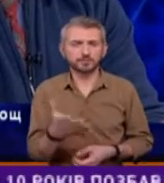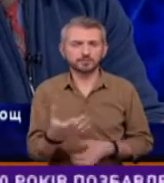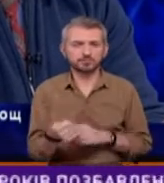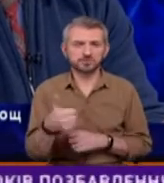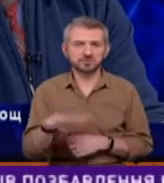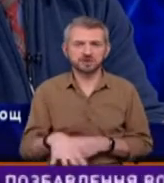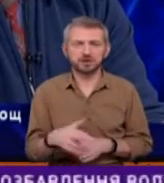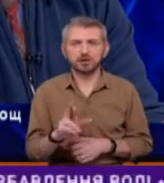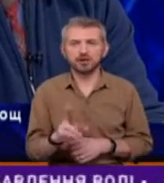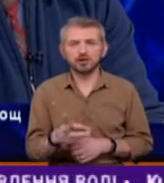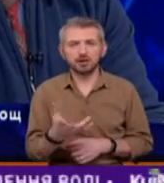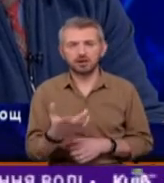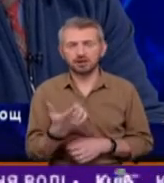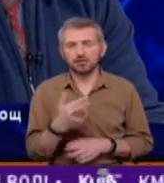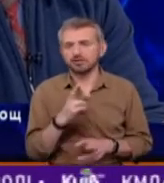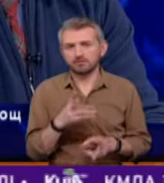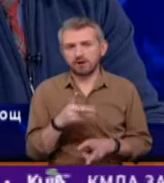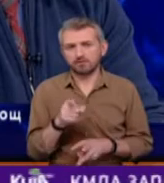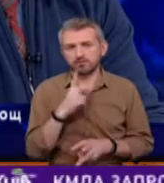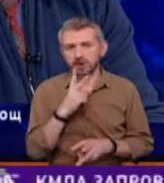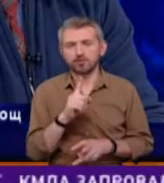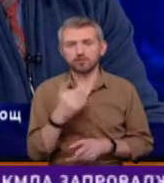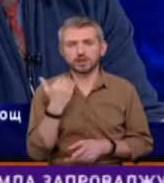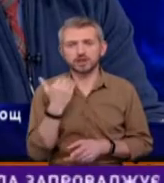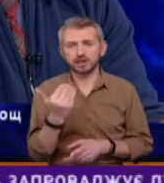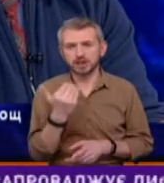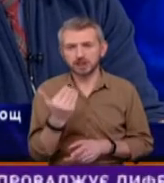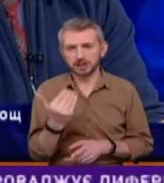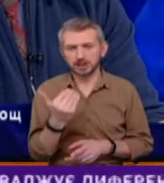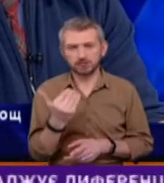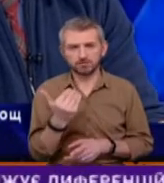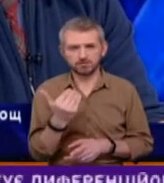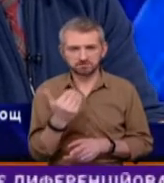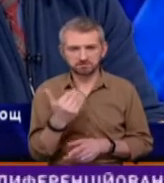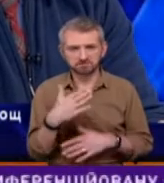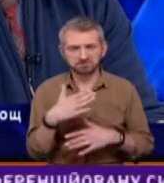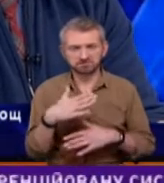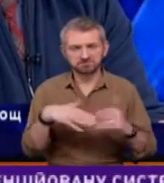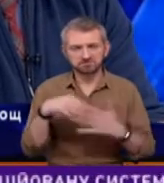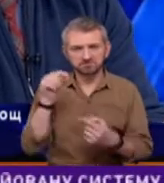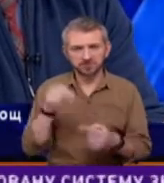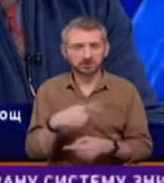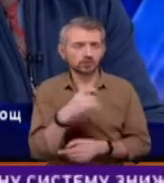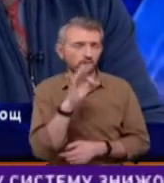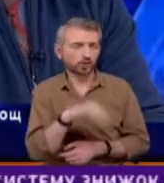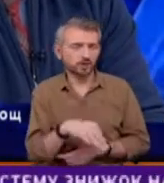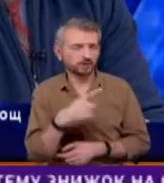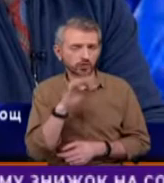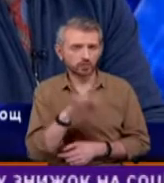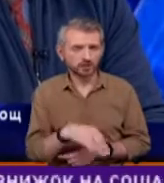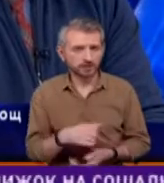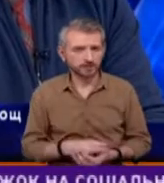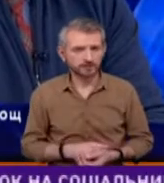От. Я десь бачаю оце той їхній, так би мовити, почерк. 100%. Так, ну 100%. Давайте,